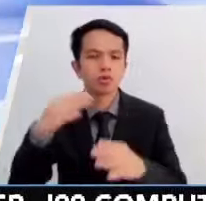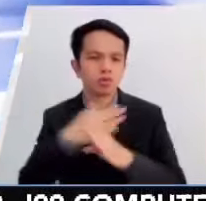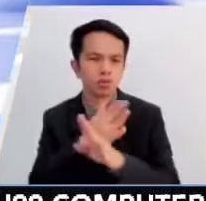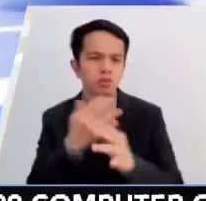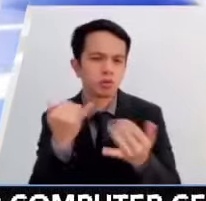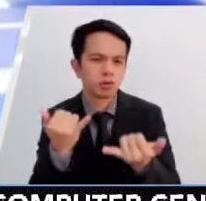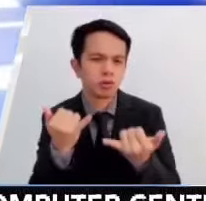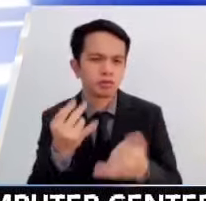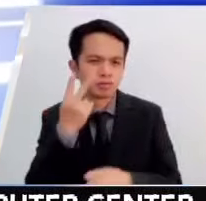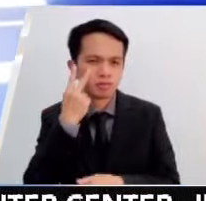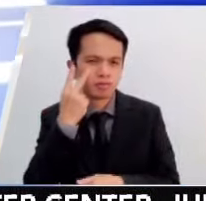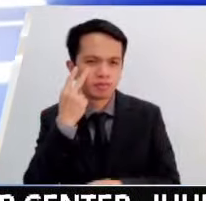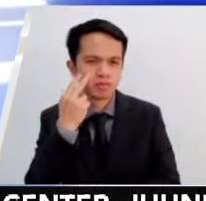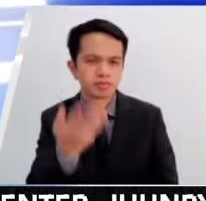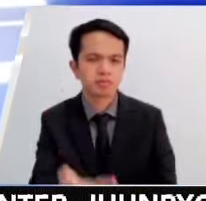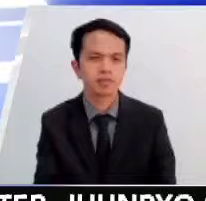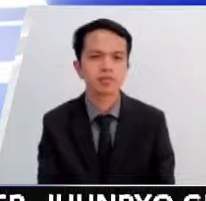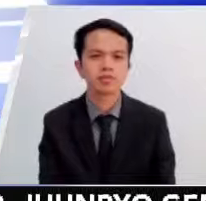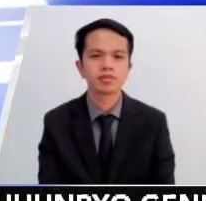Mayrin. Ivan?